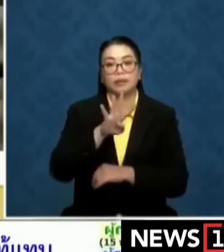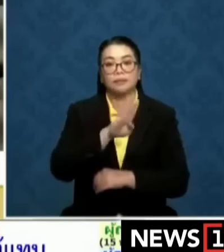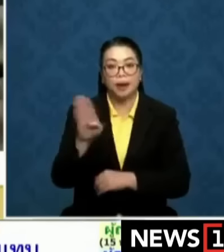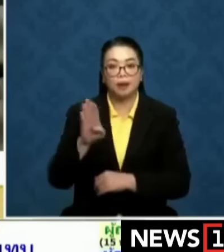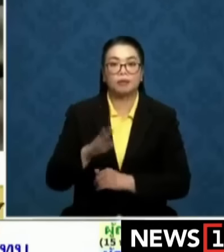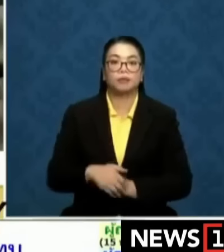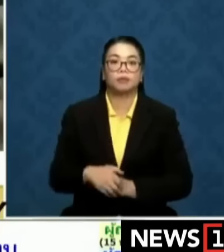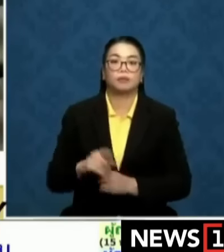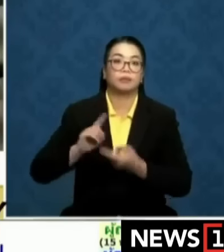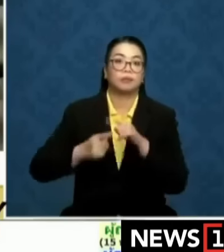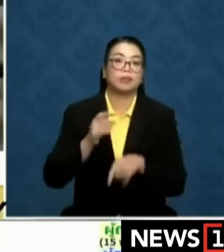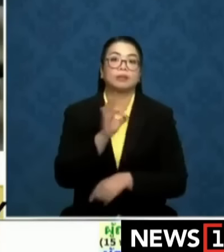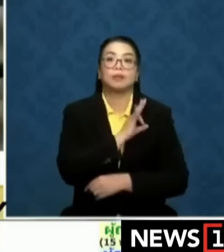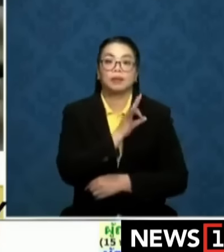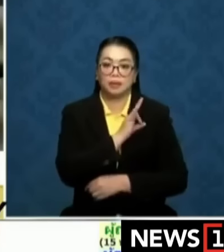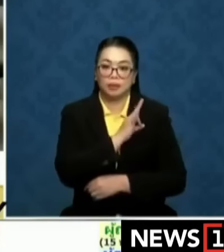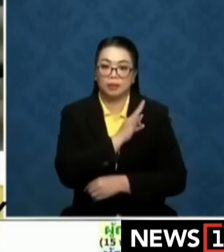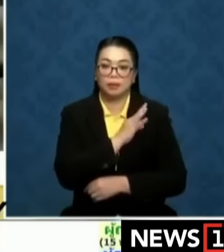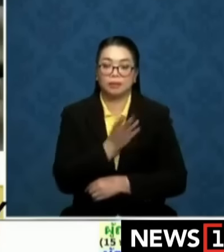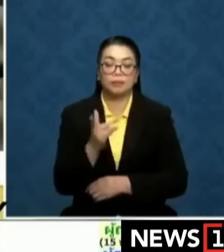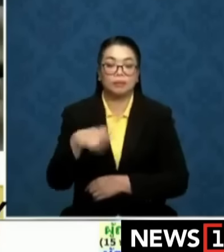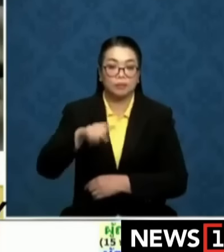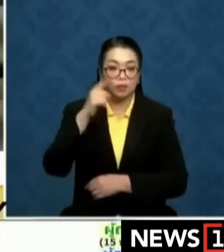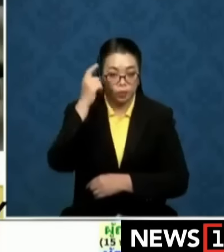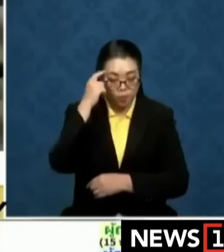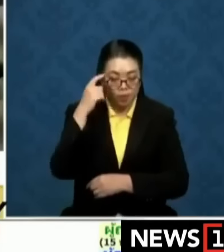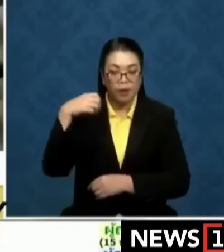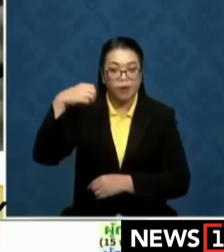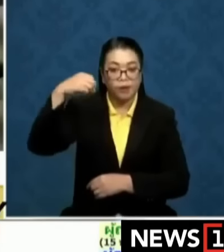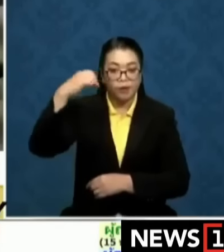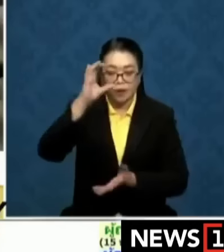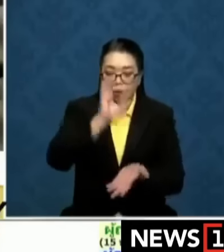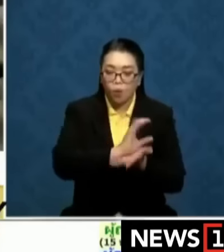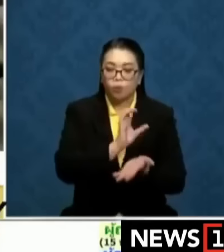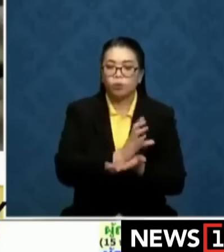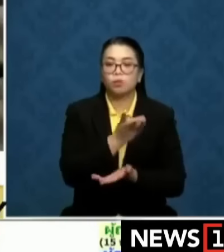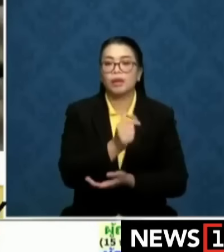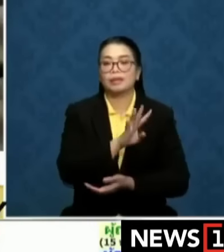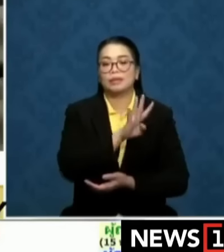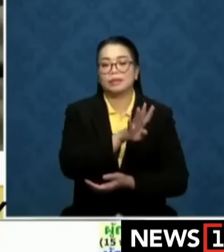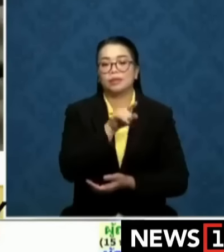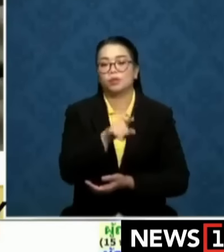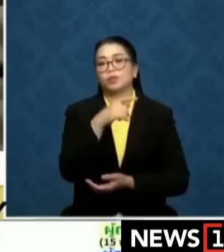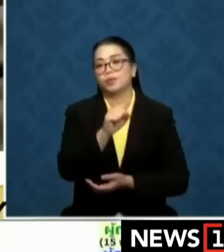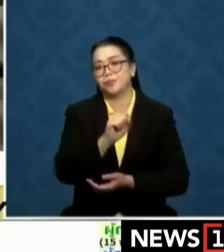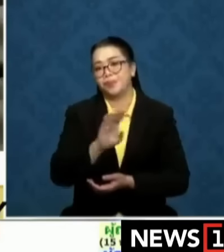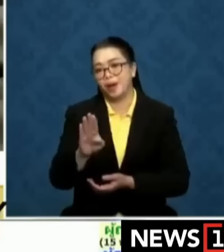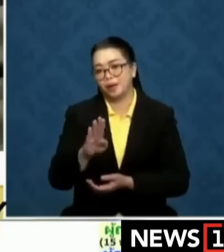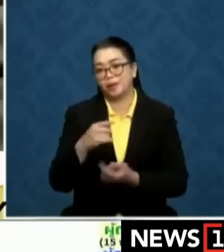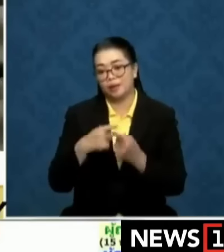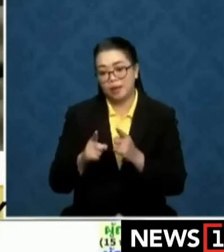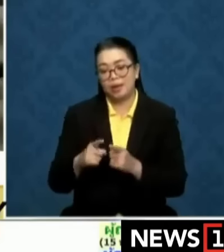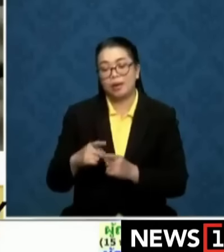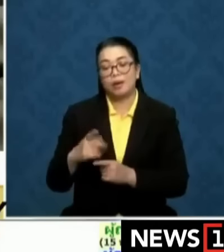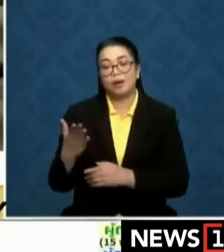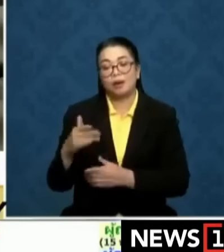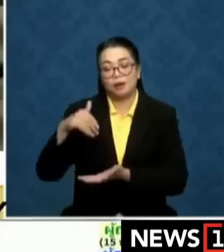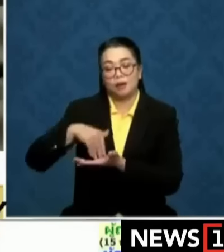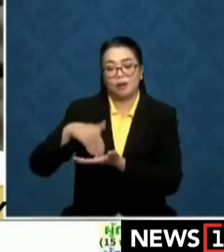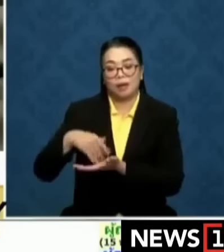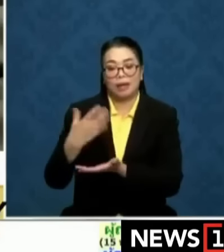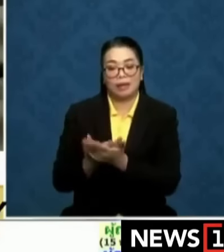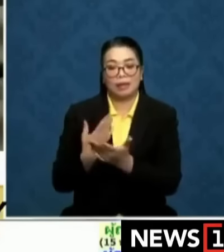ไกแบบนี้หนี้มันก็จะบานไป 200,000 ล้านจึงอยากถามว่าจะเอาอย่างไรขอเสนอให้กล้าคุยกับพรรคร่วมจำเป็นไหม